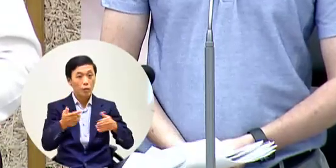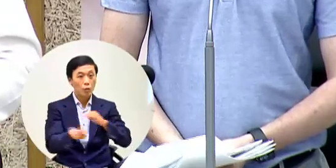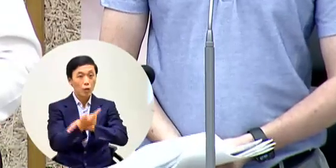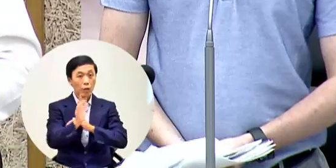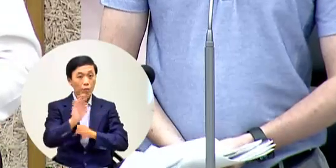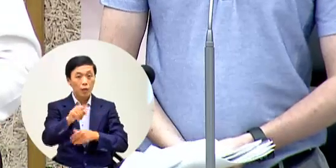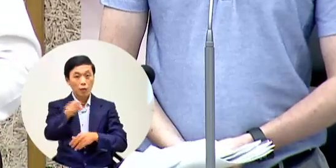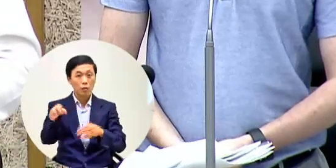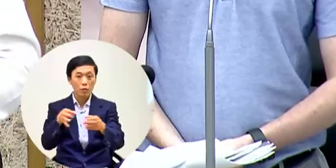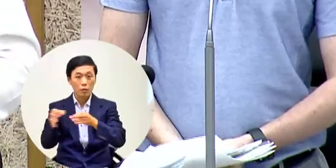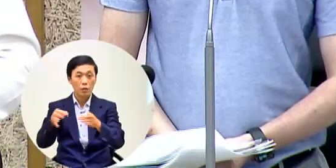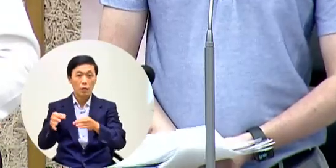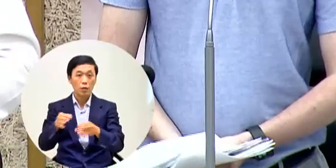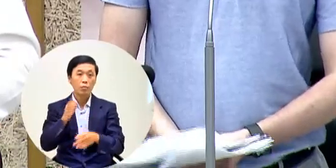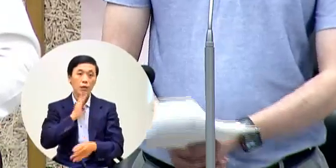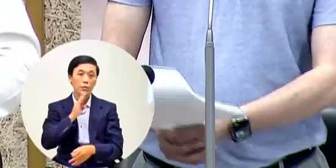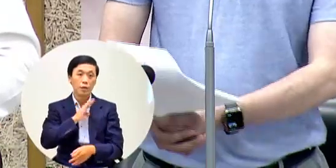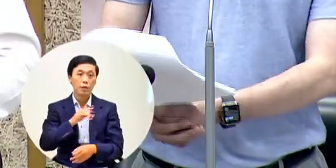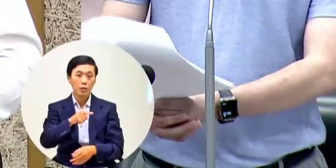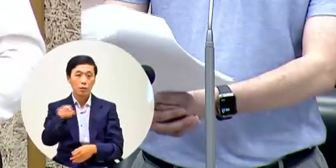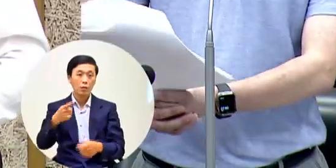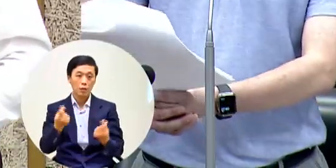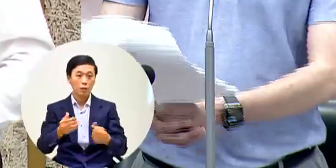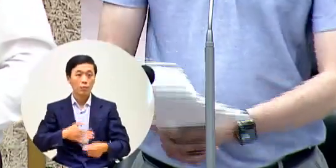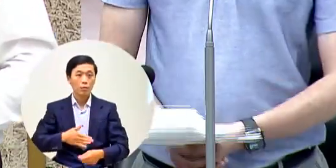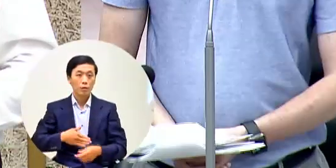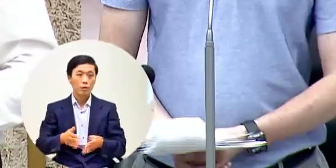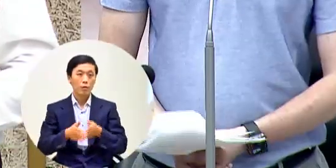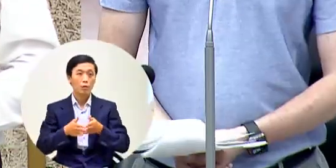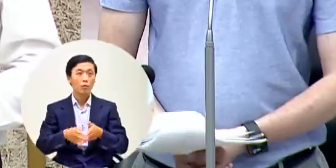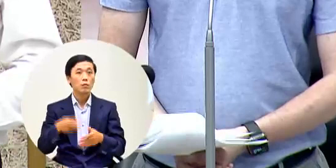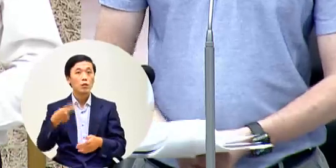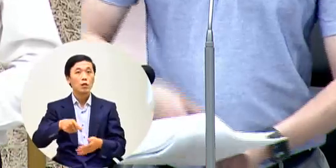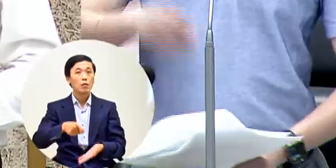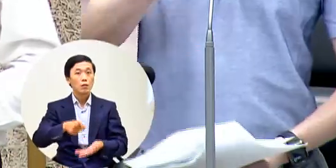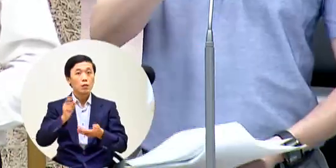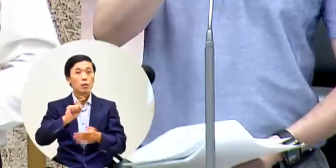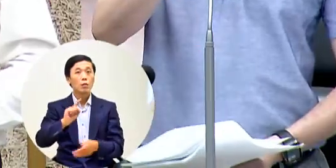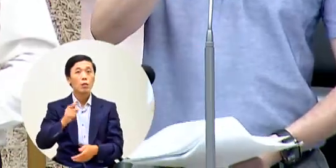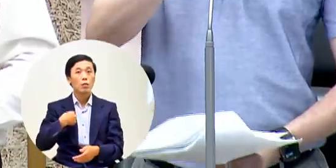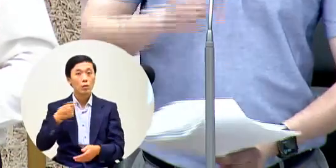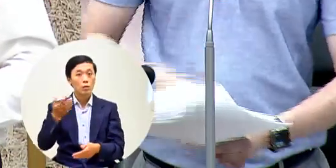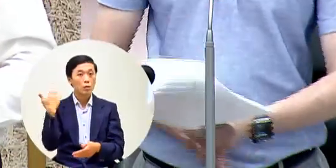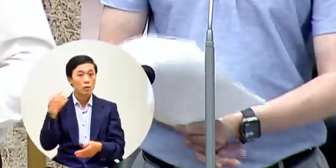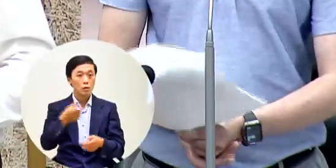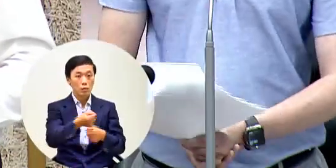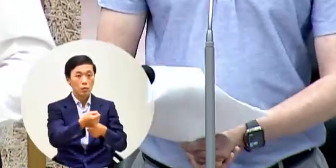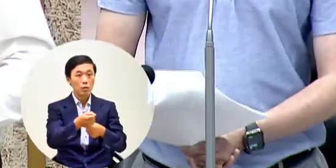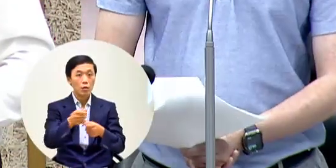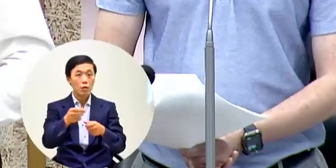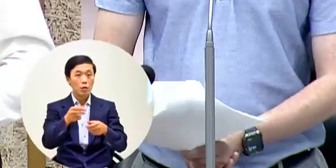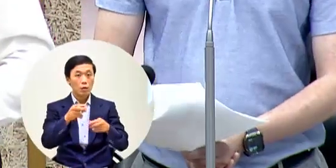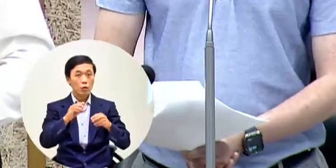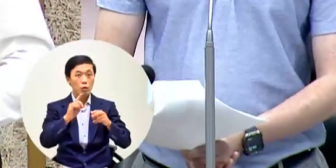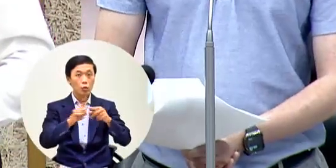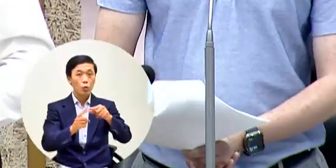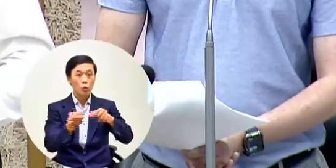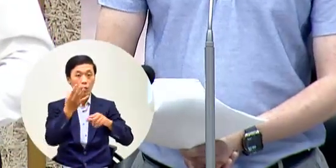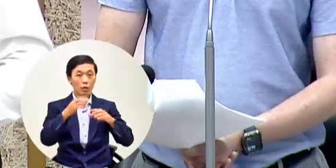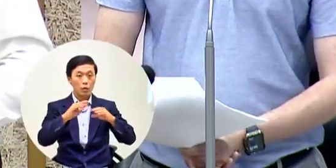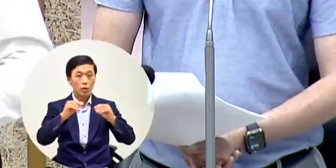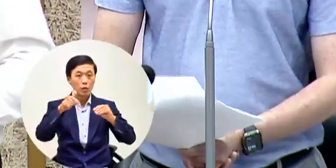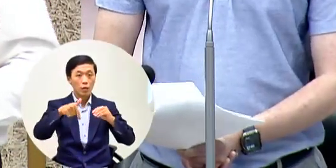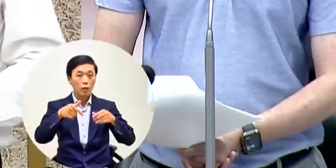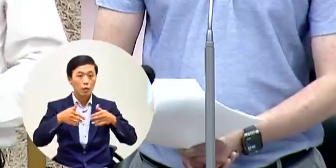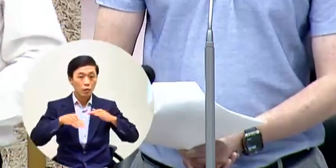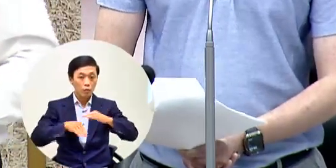到哎，吼。 是。 好，再来讲那个，我上次有争取到那个中华地下道甜品之后，啊，因为咱